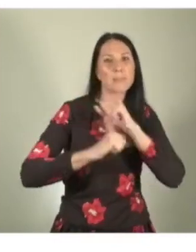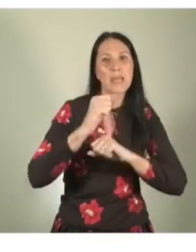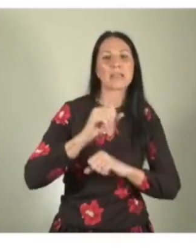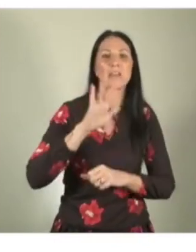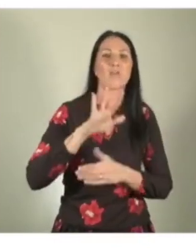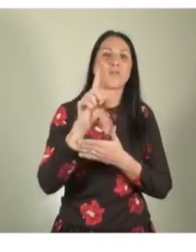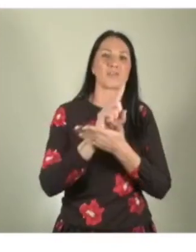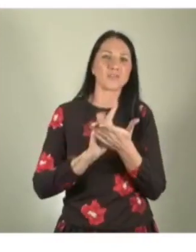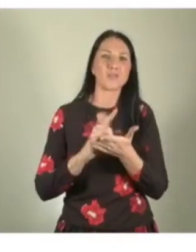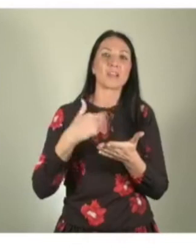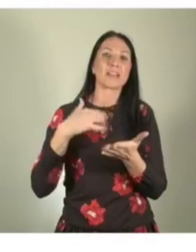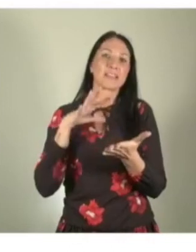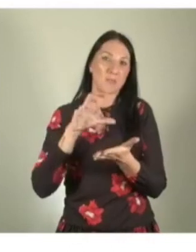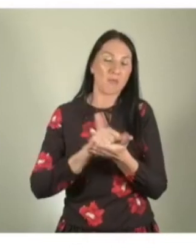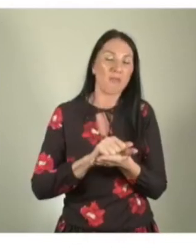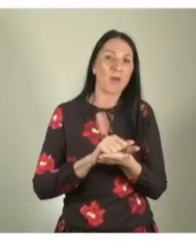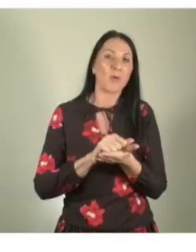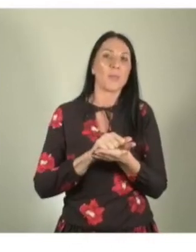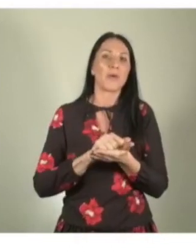gdzie zajmowałem się